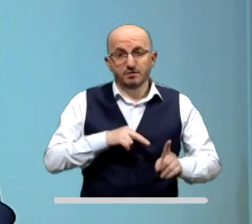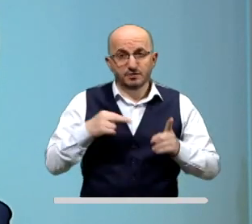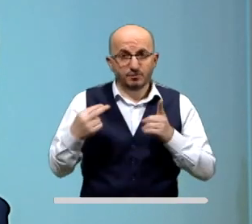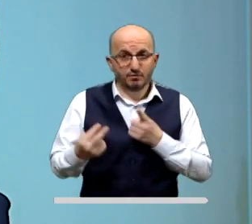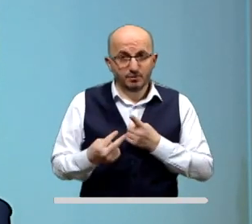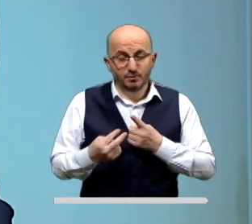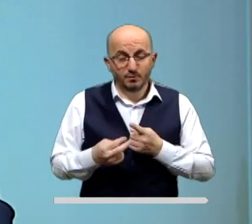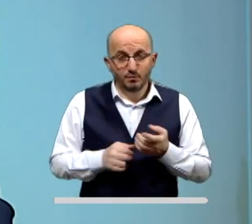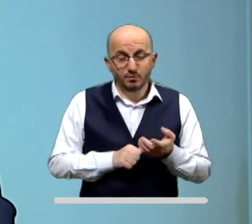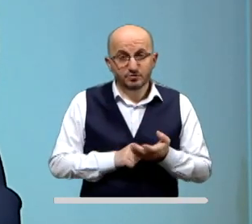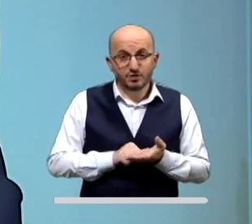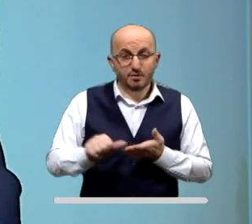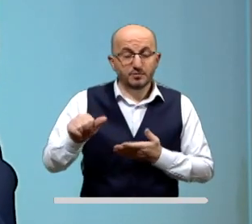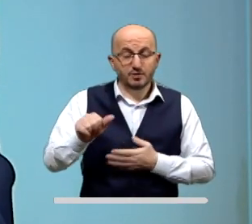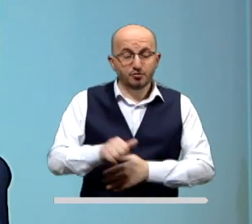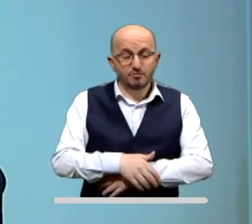alaadet